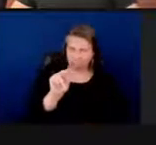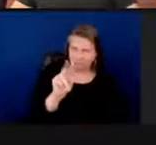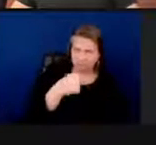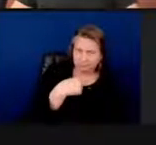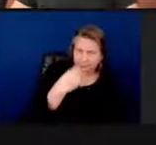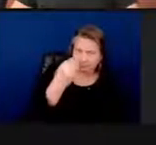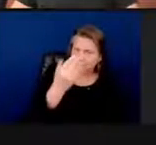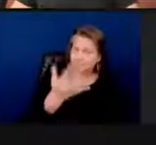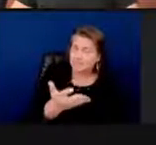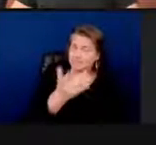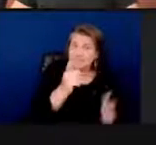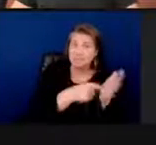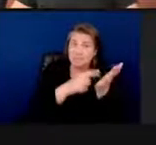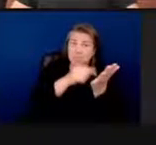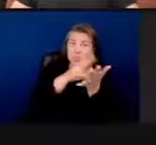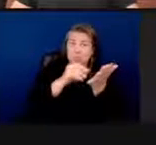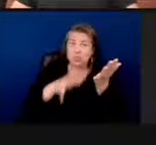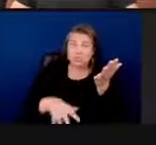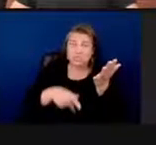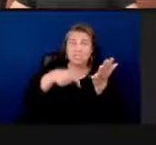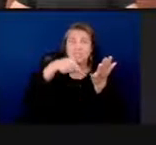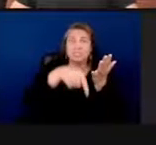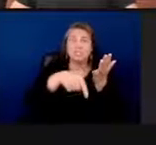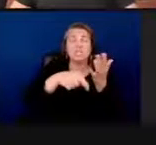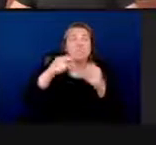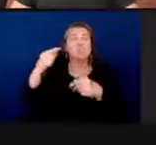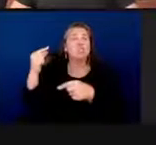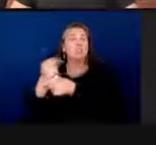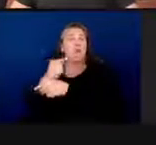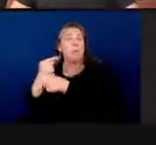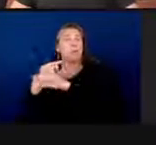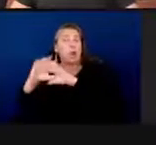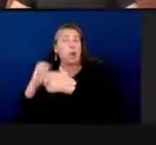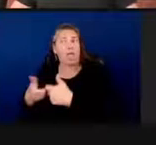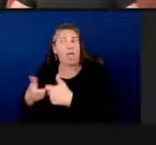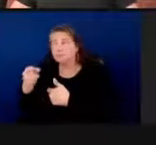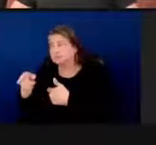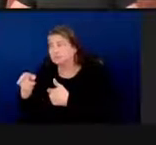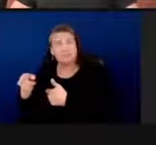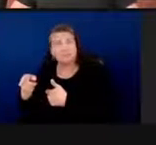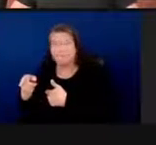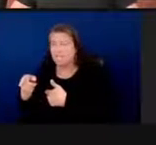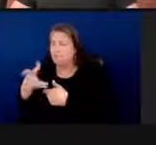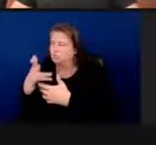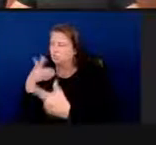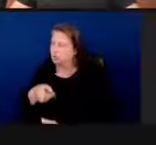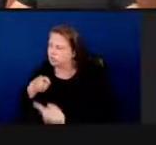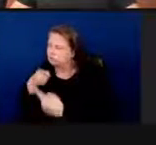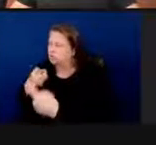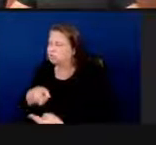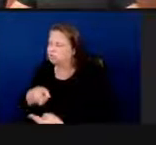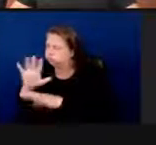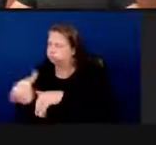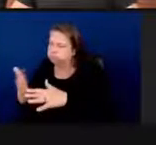ولكننا نحن في بعض الأحيان هناك طلاب يعانون ربما في صف الرياضيات،